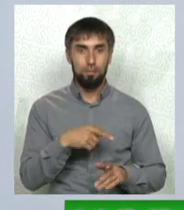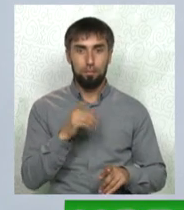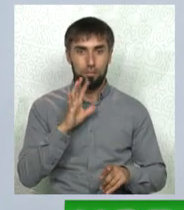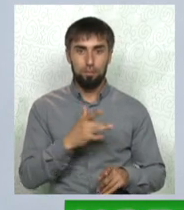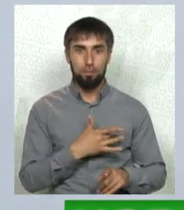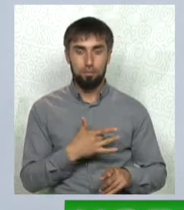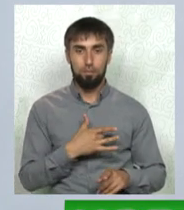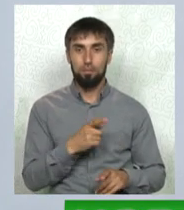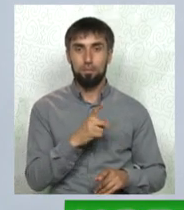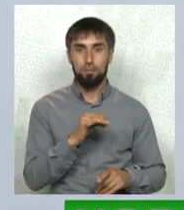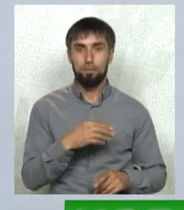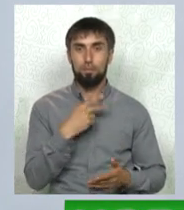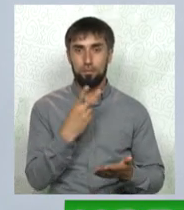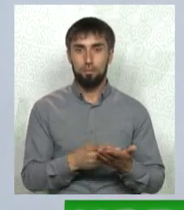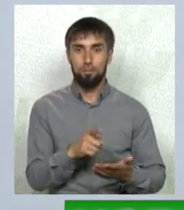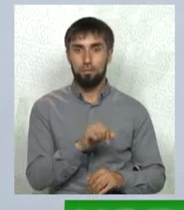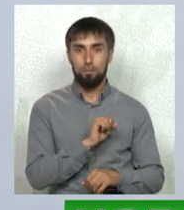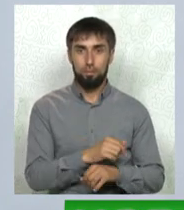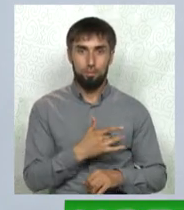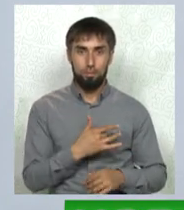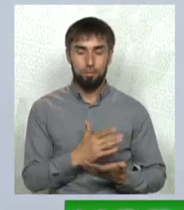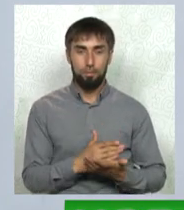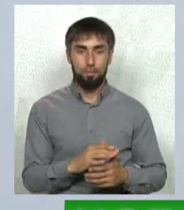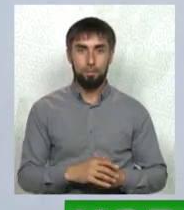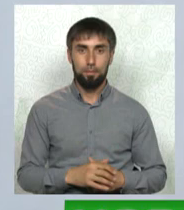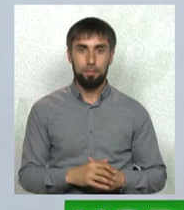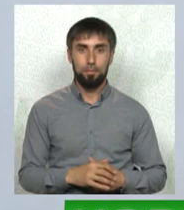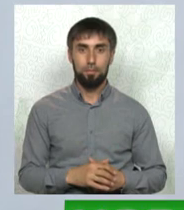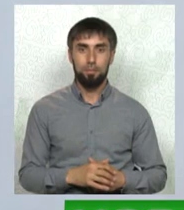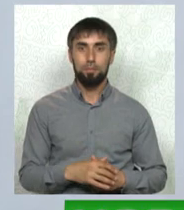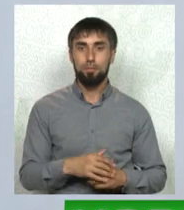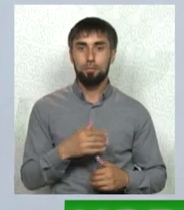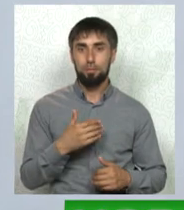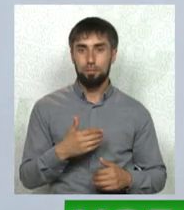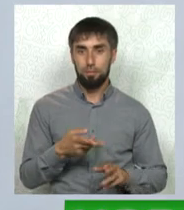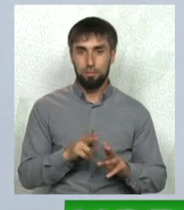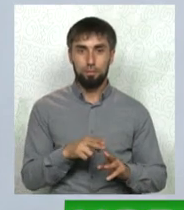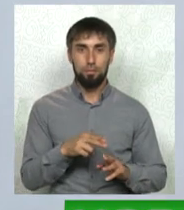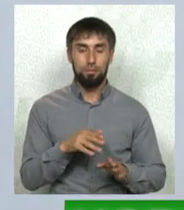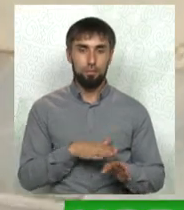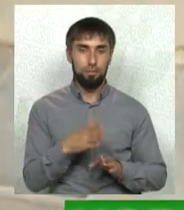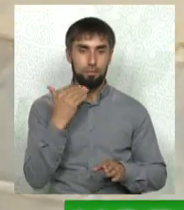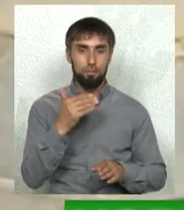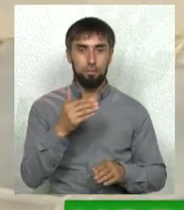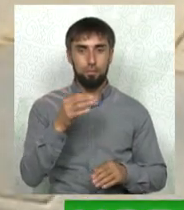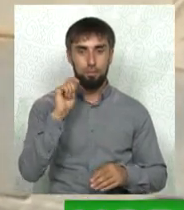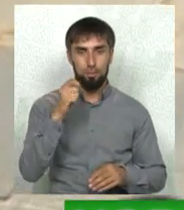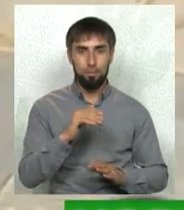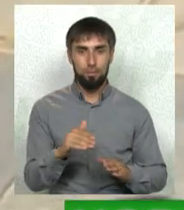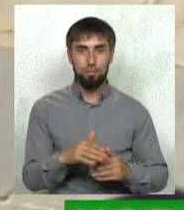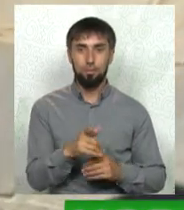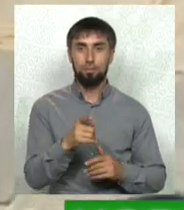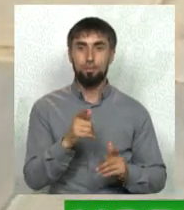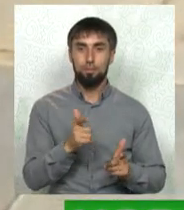слышим сердце, значит, мы видим, что остановилось сердце. Это максимально легко запомнить ребенку. После обучения